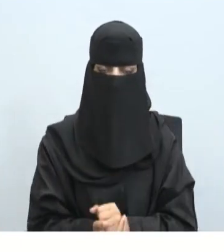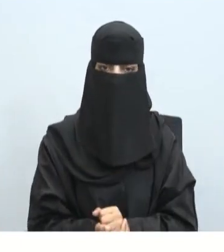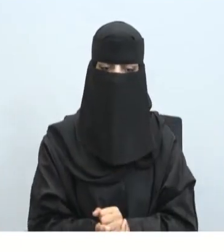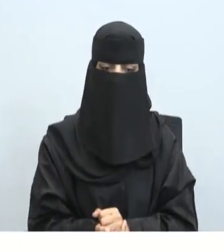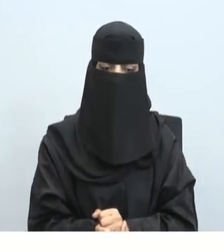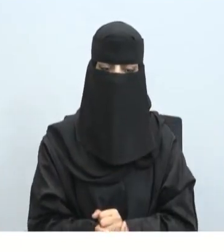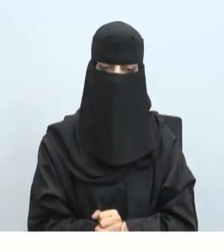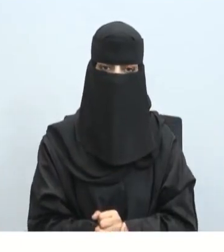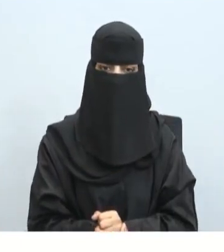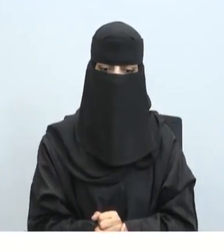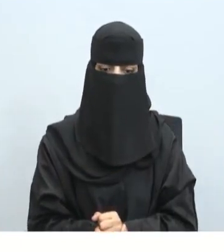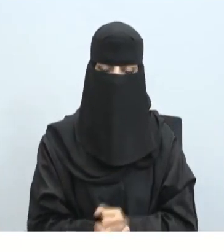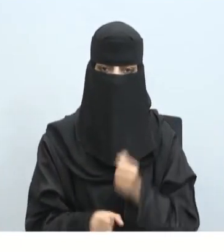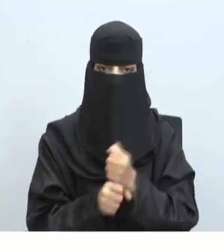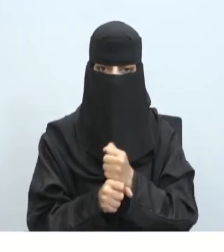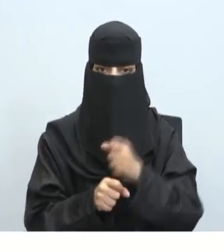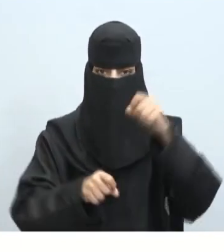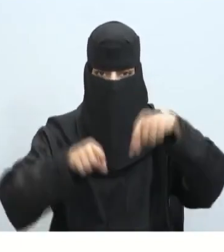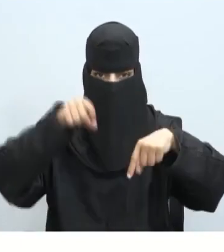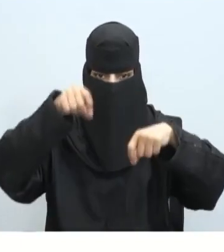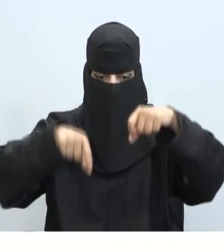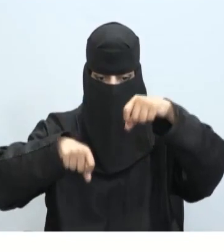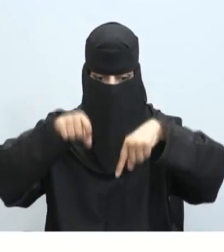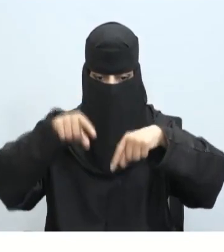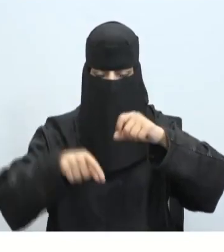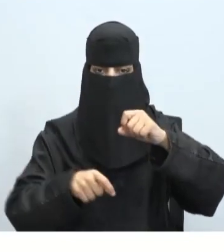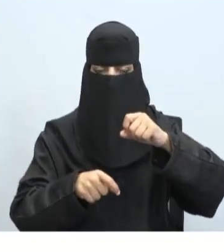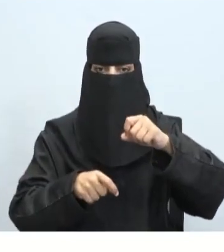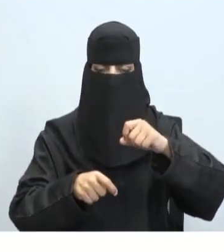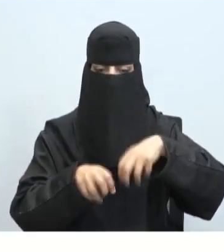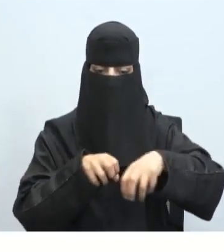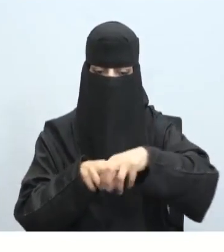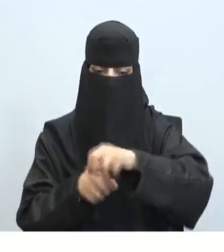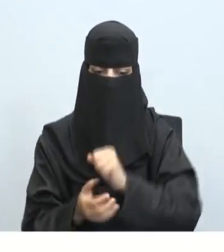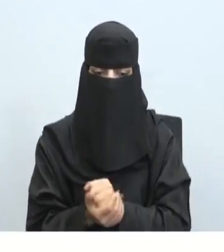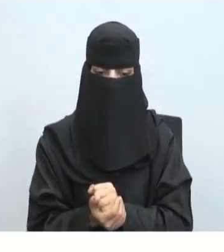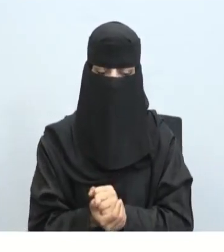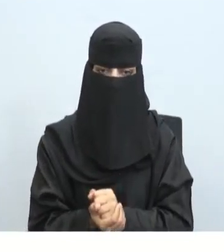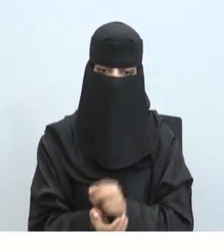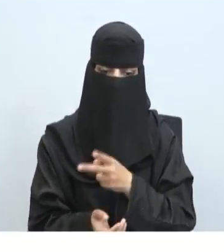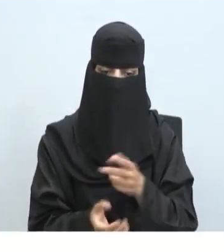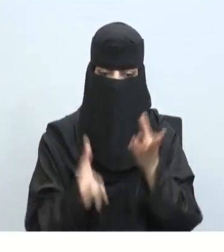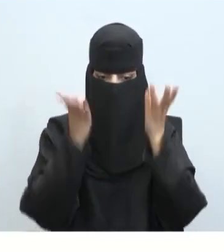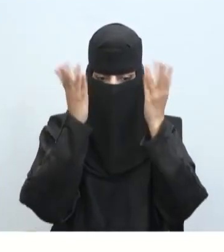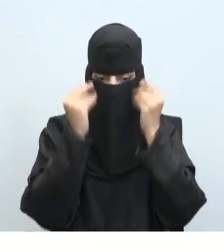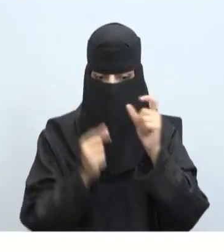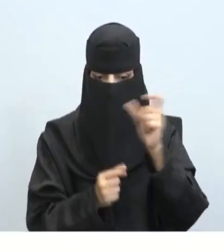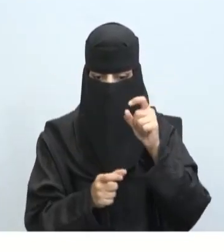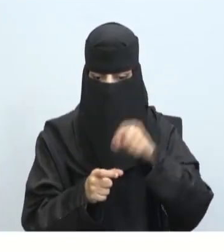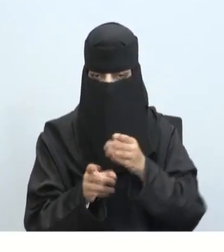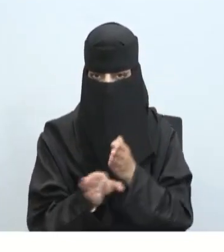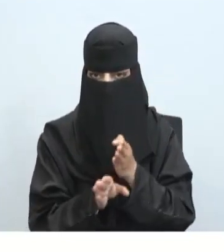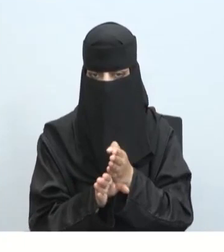والترشيح عمليات التقطير والترشيح ومن العلماء المسلمين في